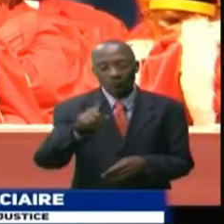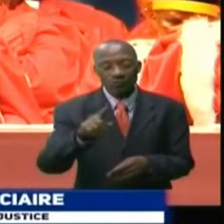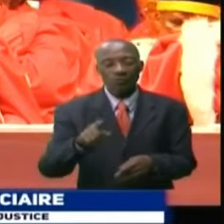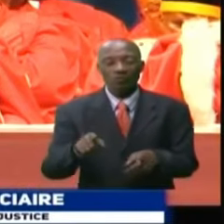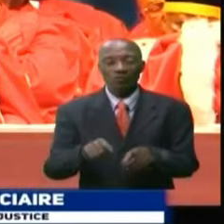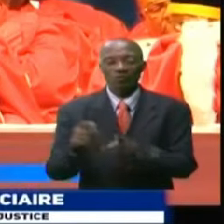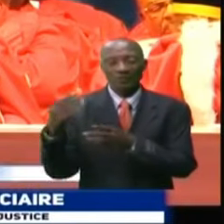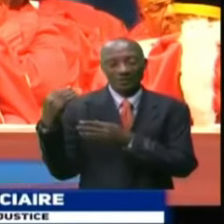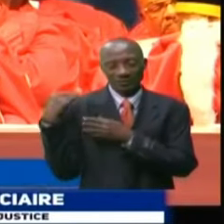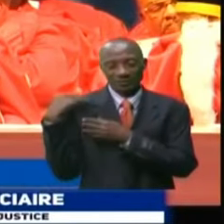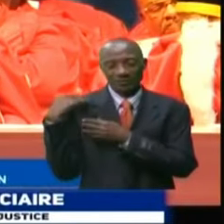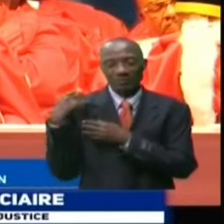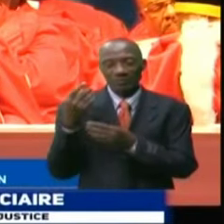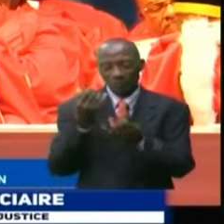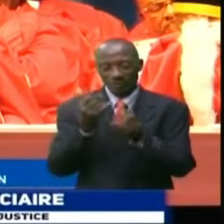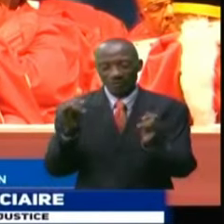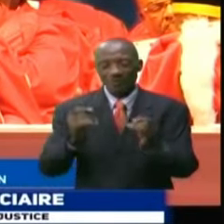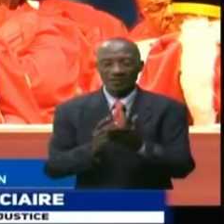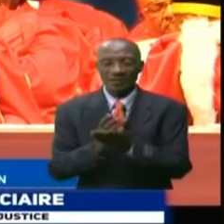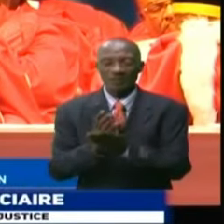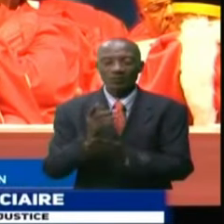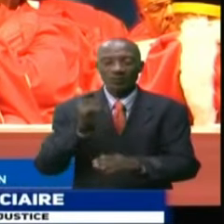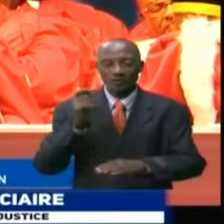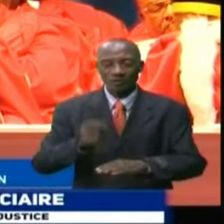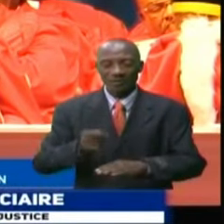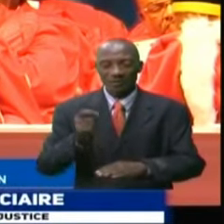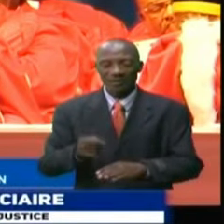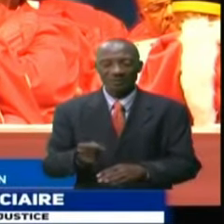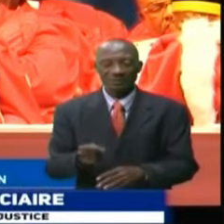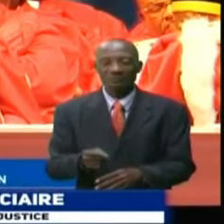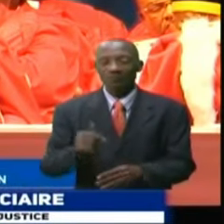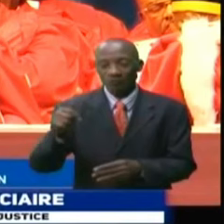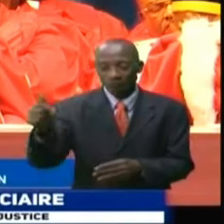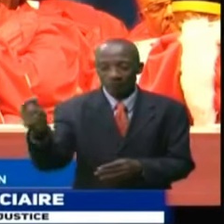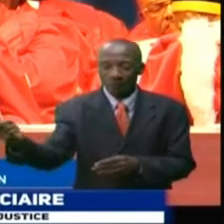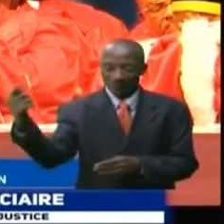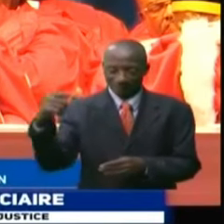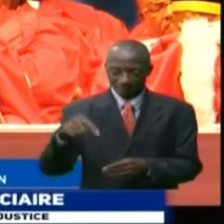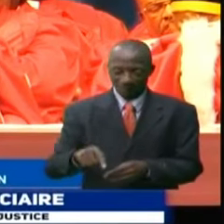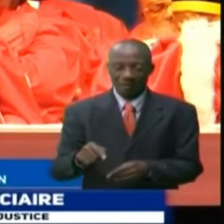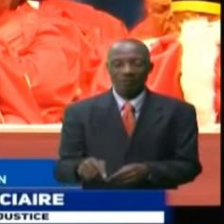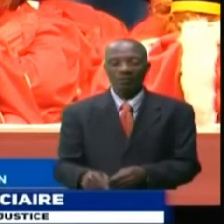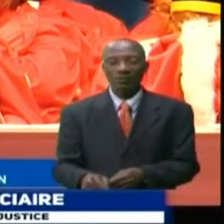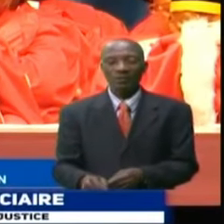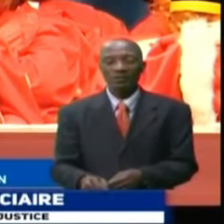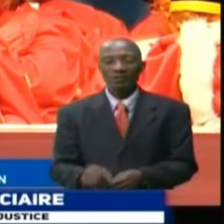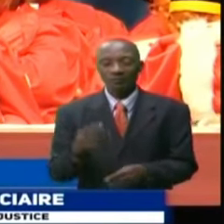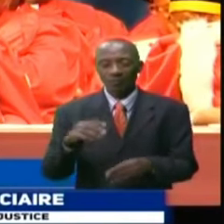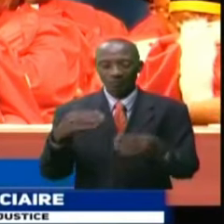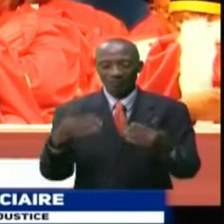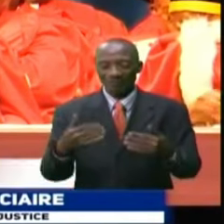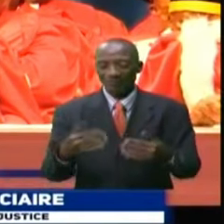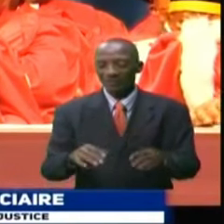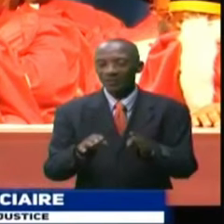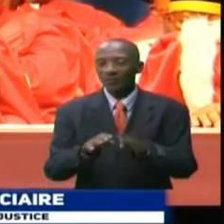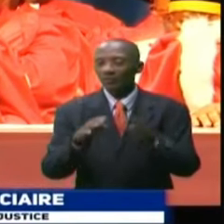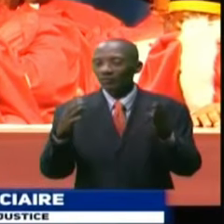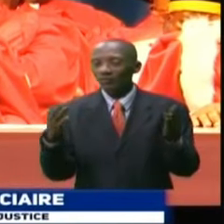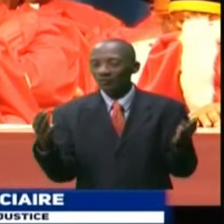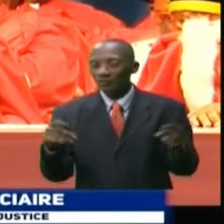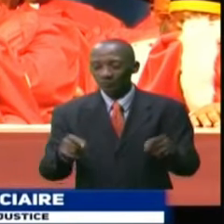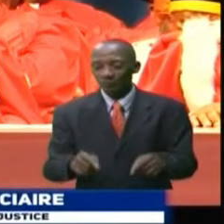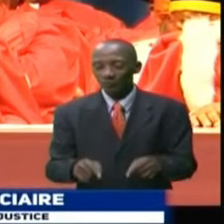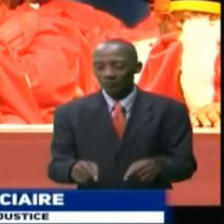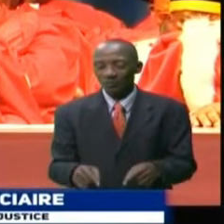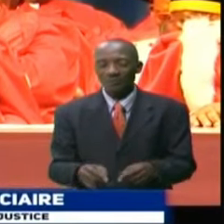pouvoir judiciaire à honorer de votre haute présence l'audience solennelle et publique de ce jour, perçu par